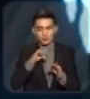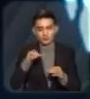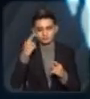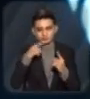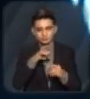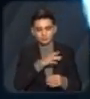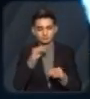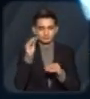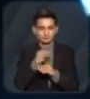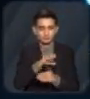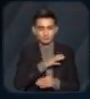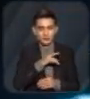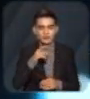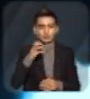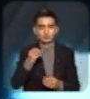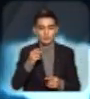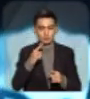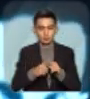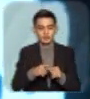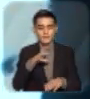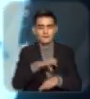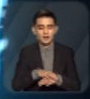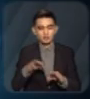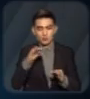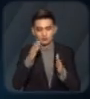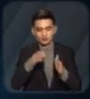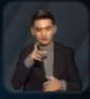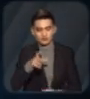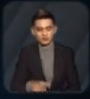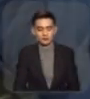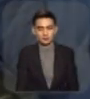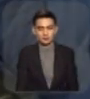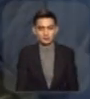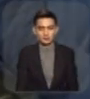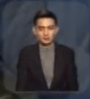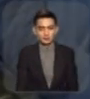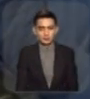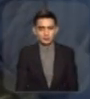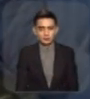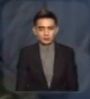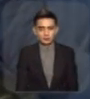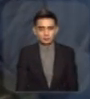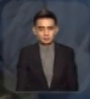биография великого человека пополнилась дополнительными фактами. Асем Караулова, Информбюро, Шымкент.